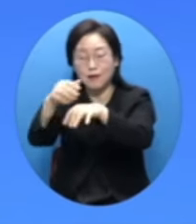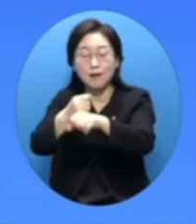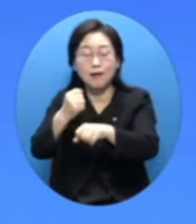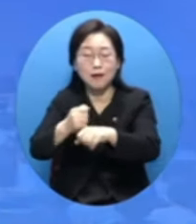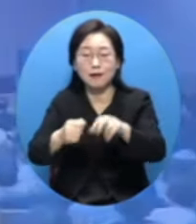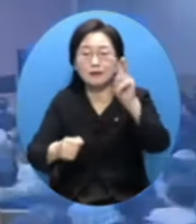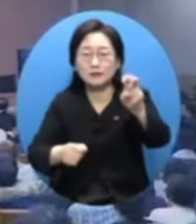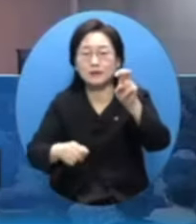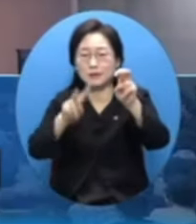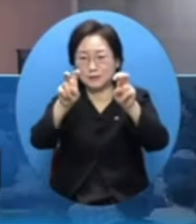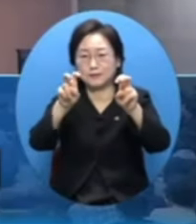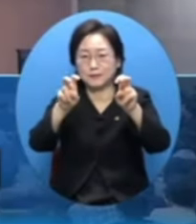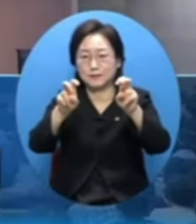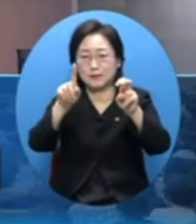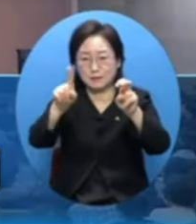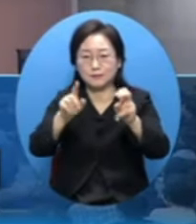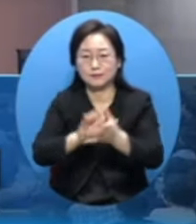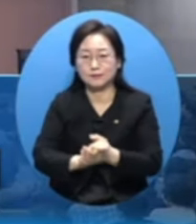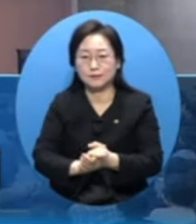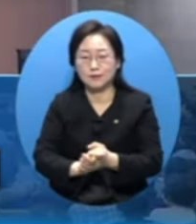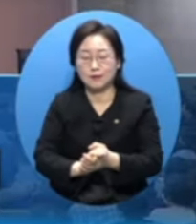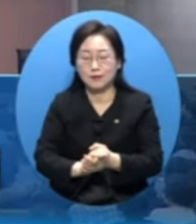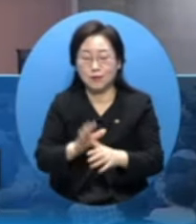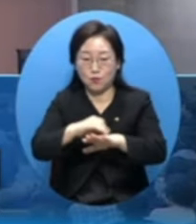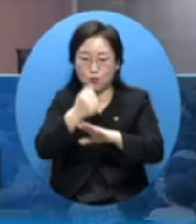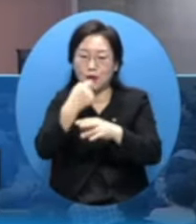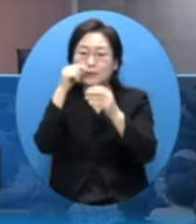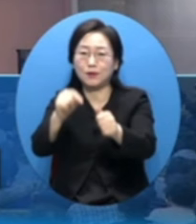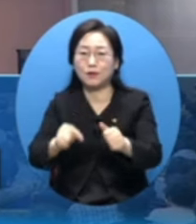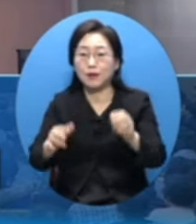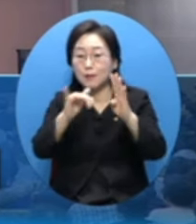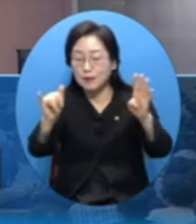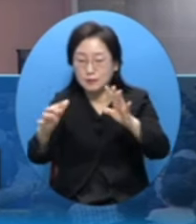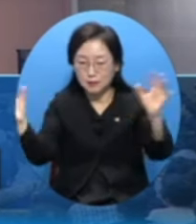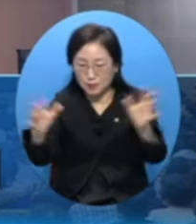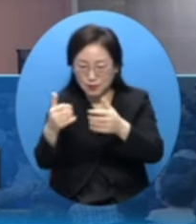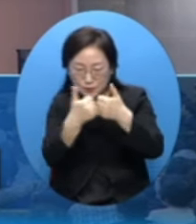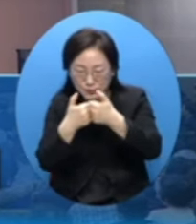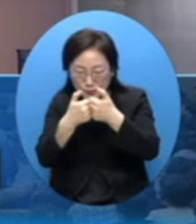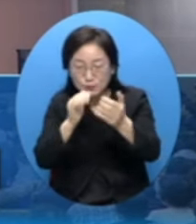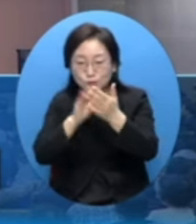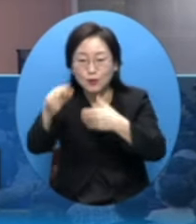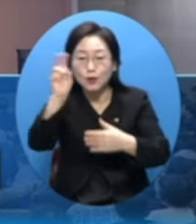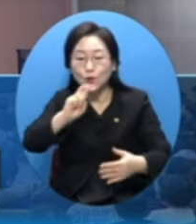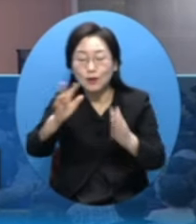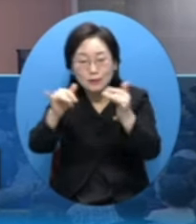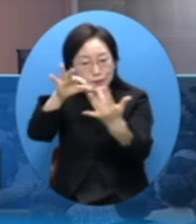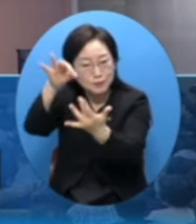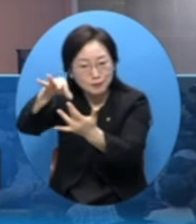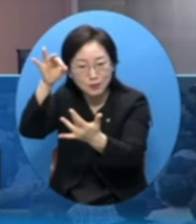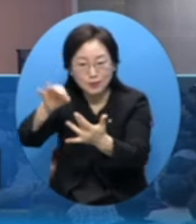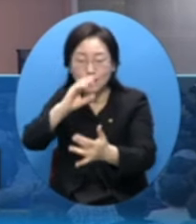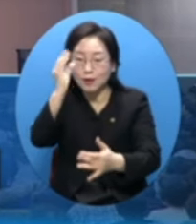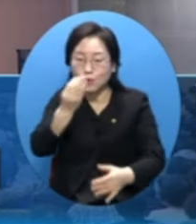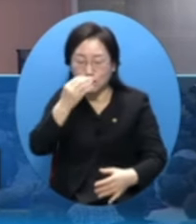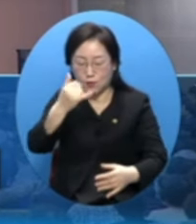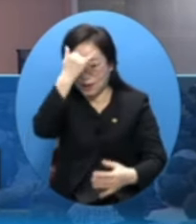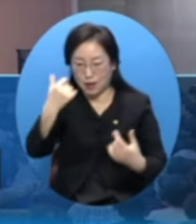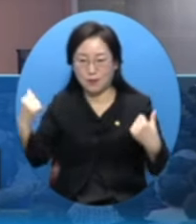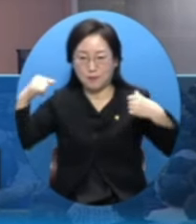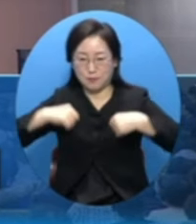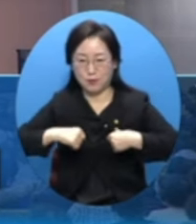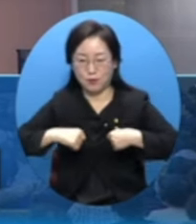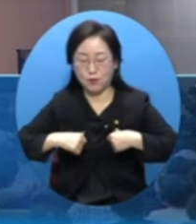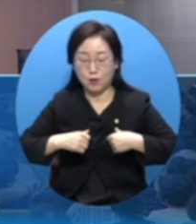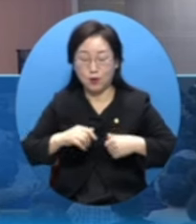20장 20절이 이와 같이 여호사밧이 명령합니다. 백성들과 더불어 의논하고 노래하는 자들을 택하여 거룩한 예복을 입히고